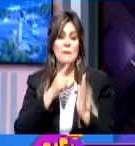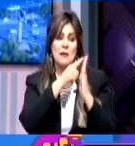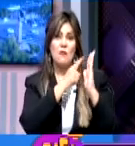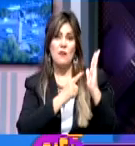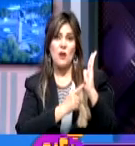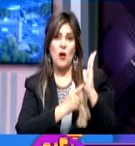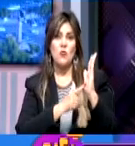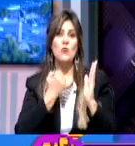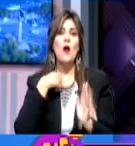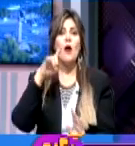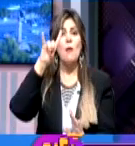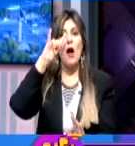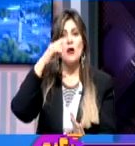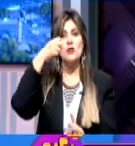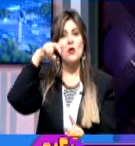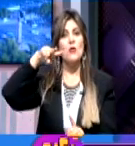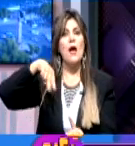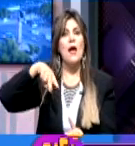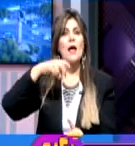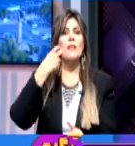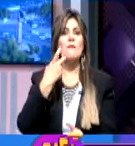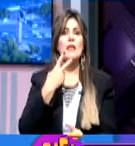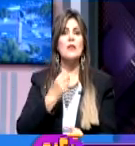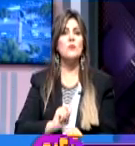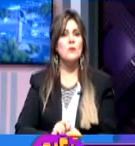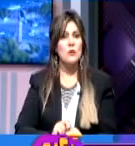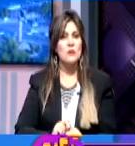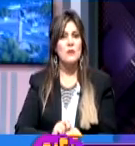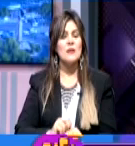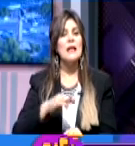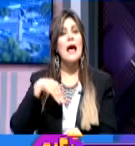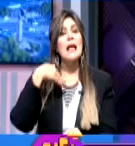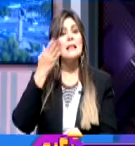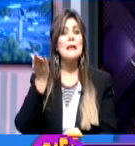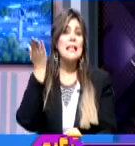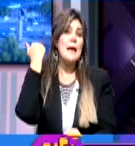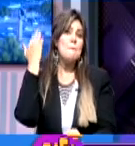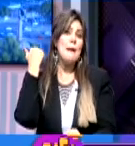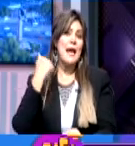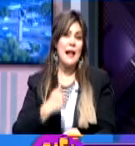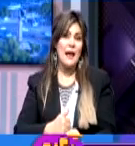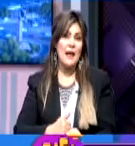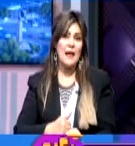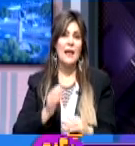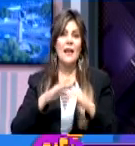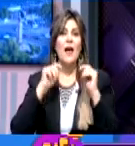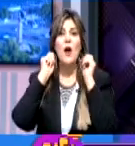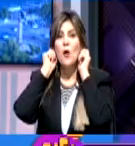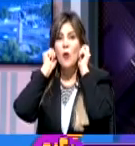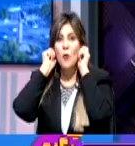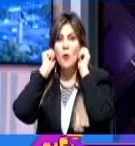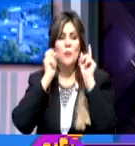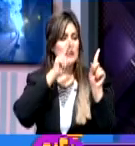لسنة 2018، حتى في التعديل الذي جرى بالأمس فيما خص عقوبة التنمر